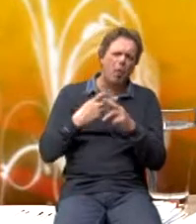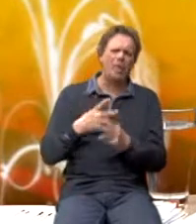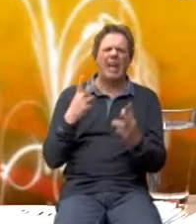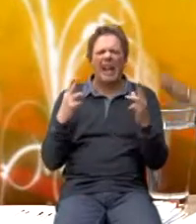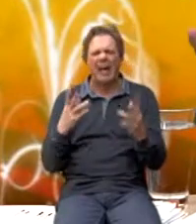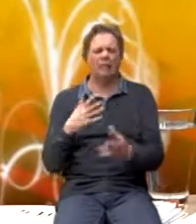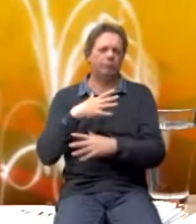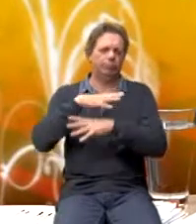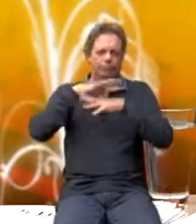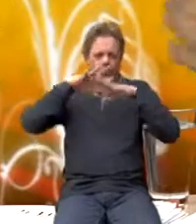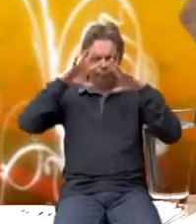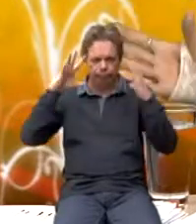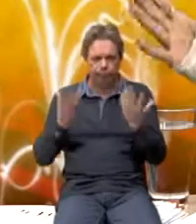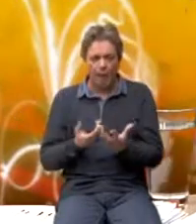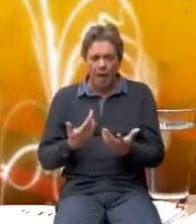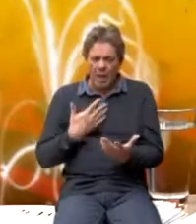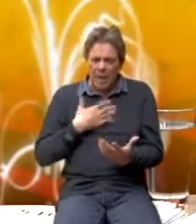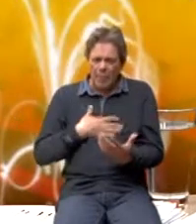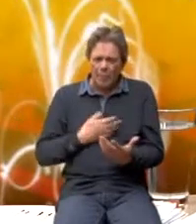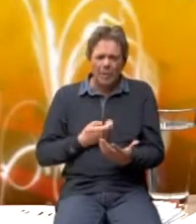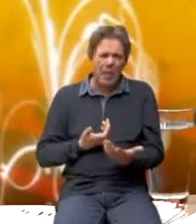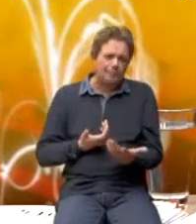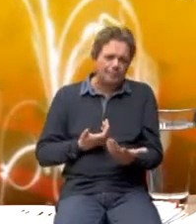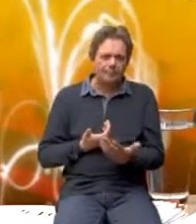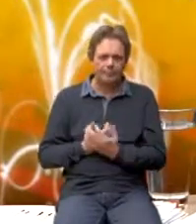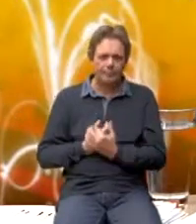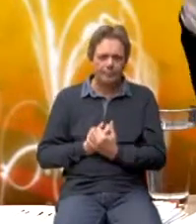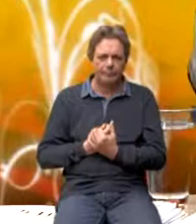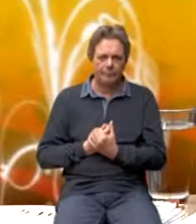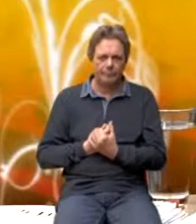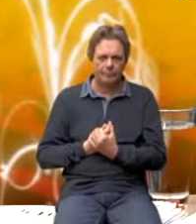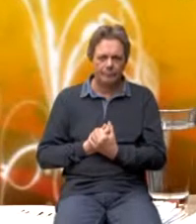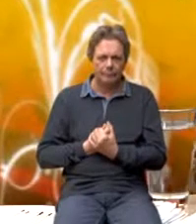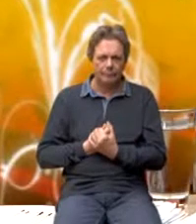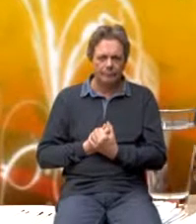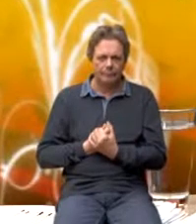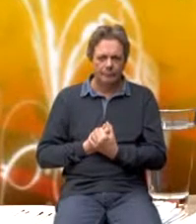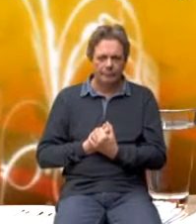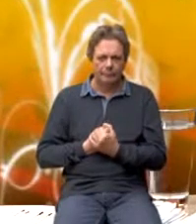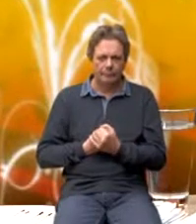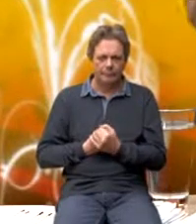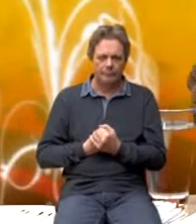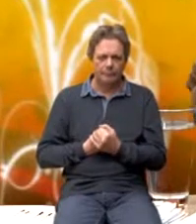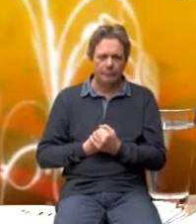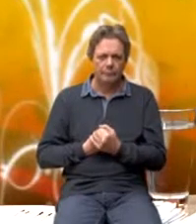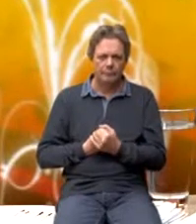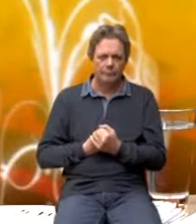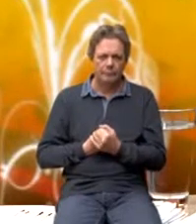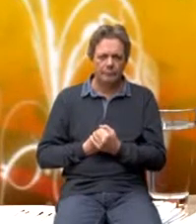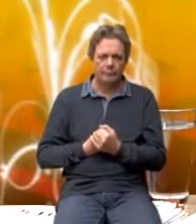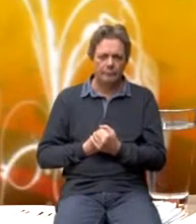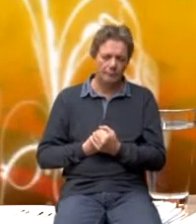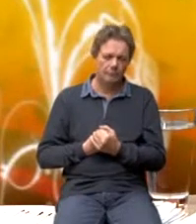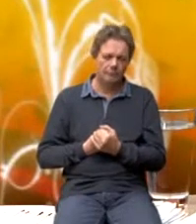ovo, ono, amo, tamo. Pa bi se htjela samo, evo, magistar Katalinić, samo malo ako mi možete posložiti. Kako ne?